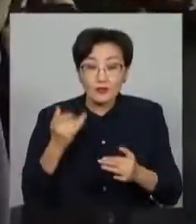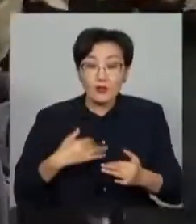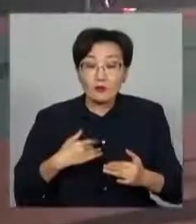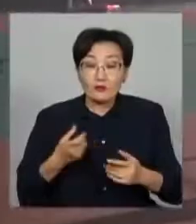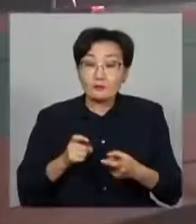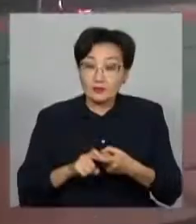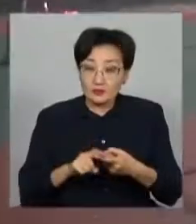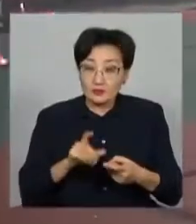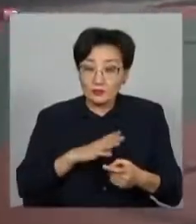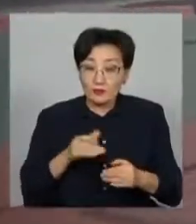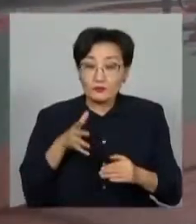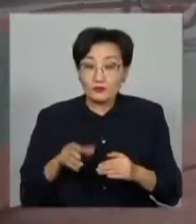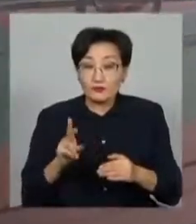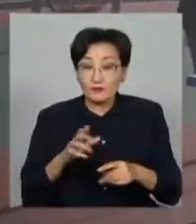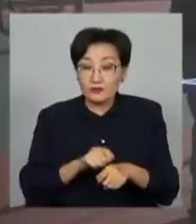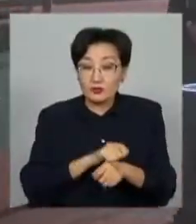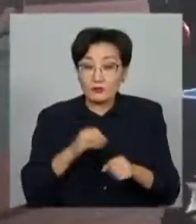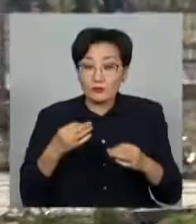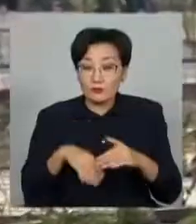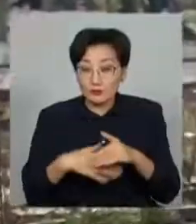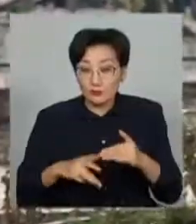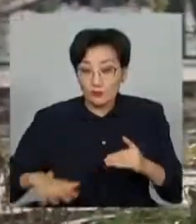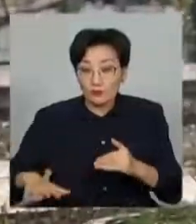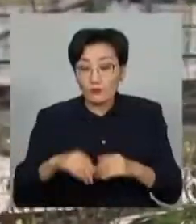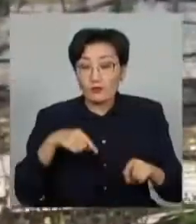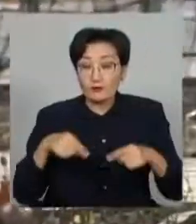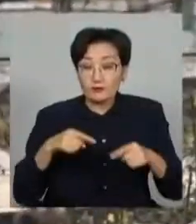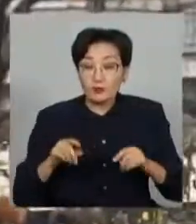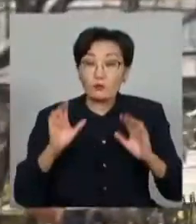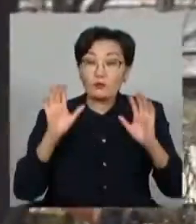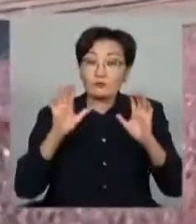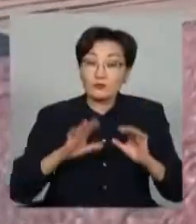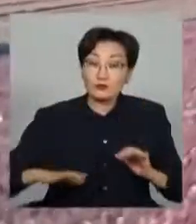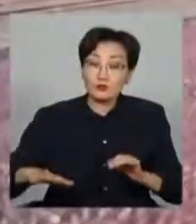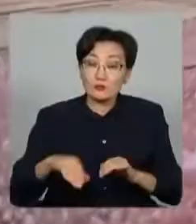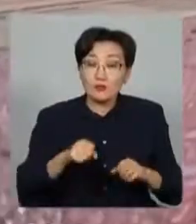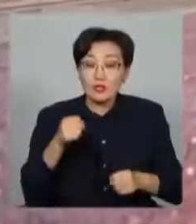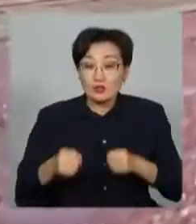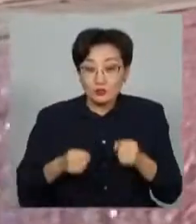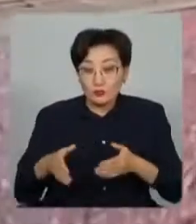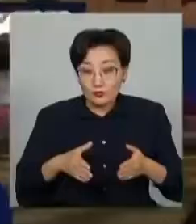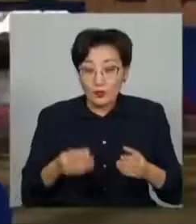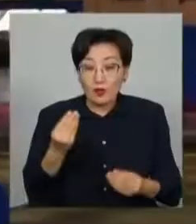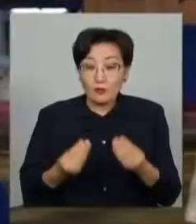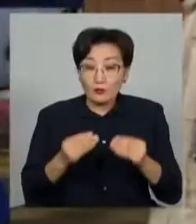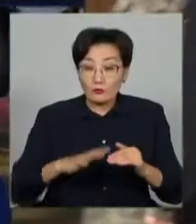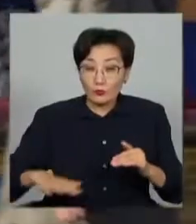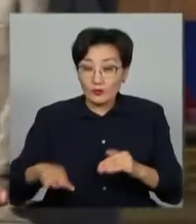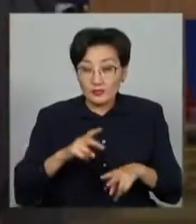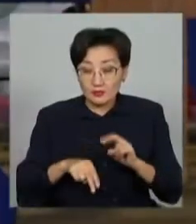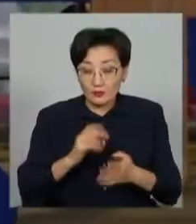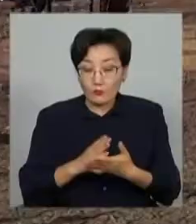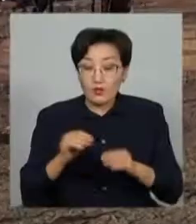байланыста болыңыз. 5000 шаршы метрдей бос тұрған жерде енді футбол және баскетбол алаңы, жүгіру жолы, балалар ойын алаңы салынған.